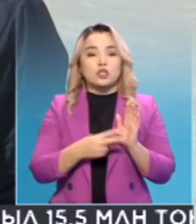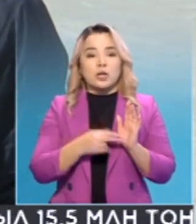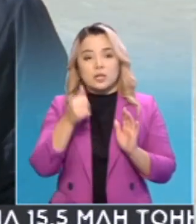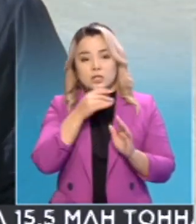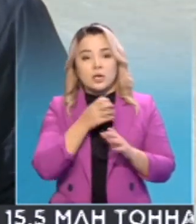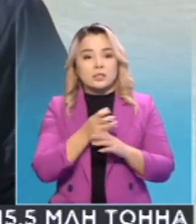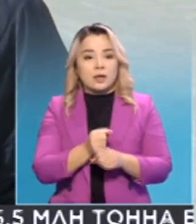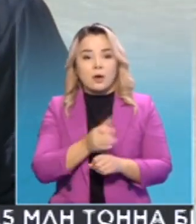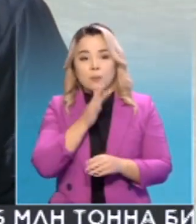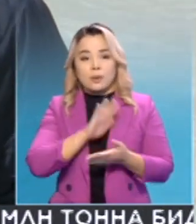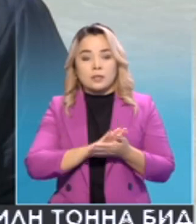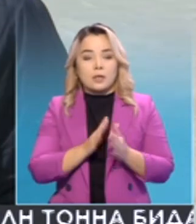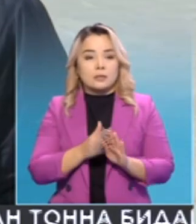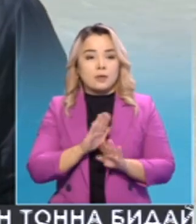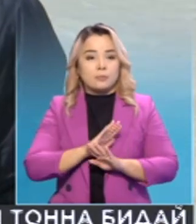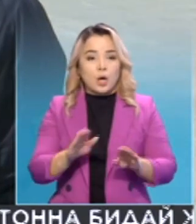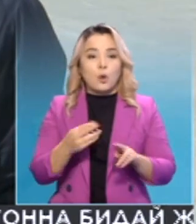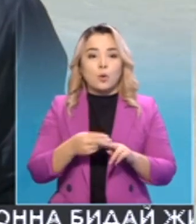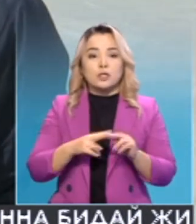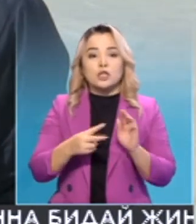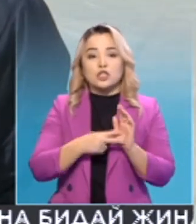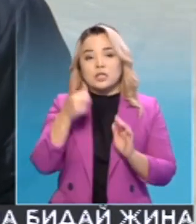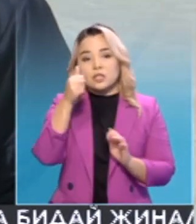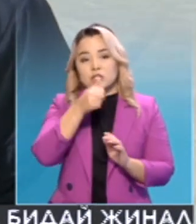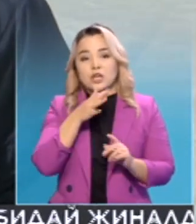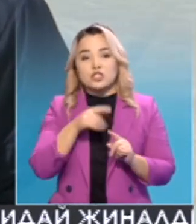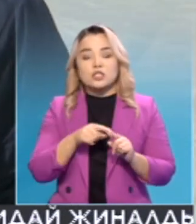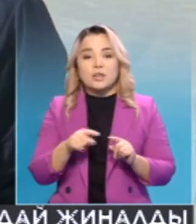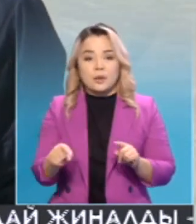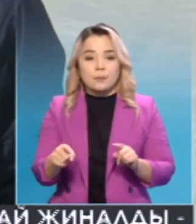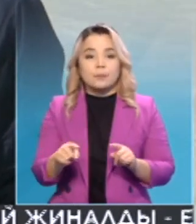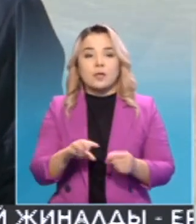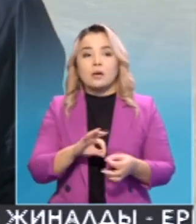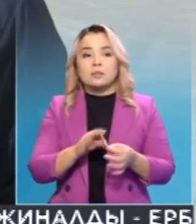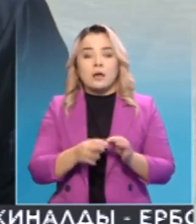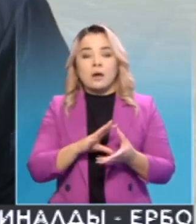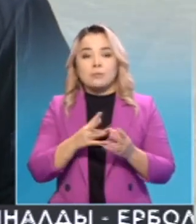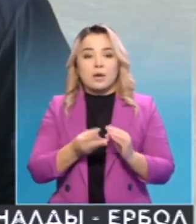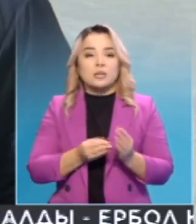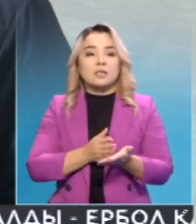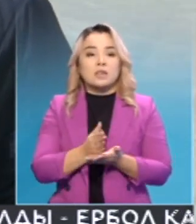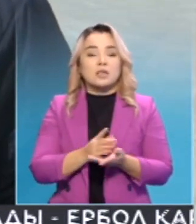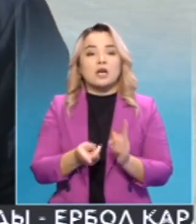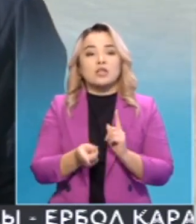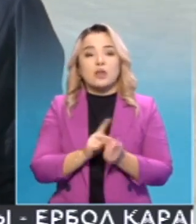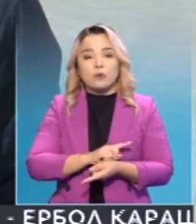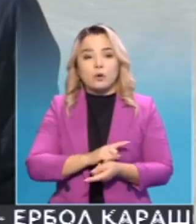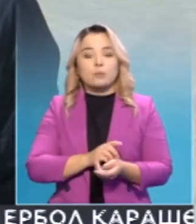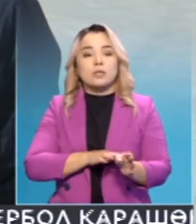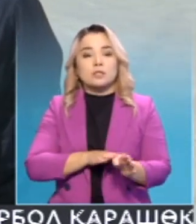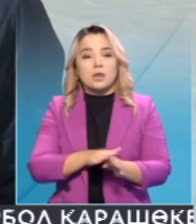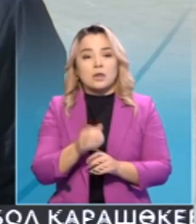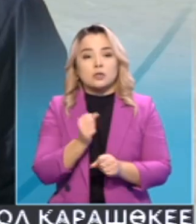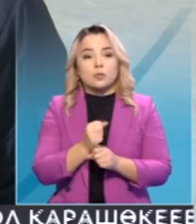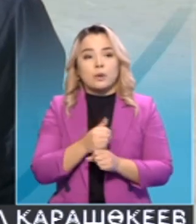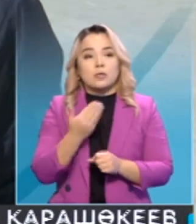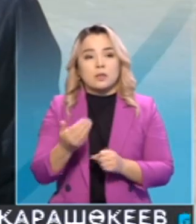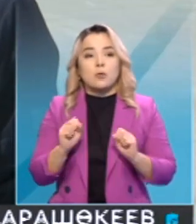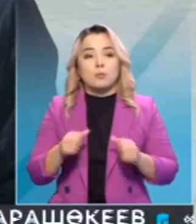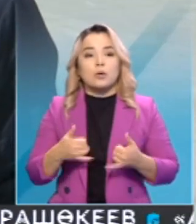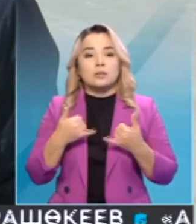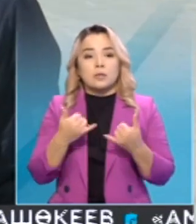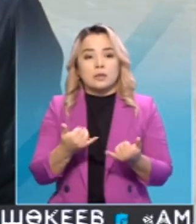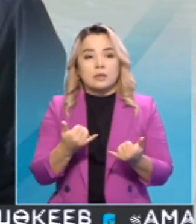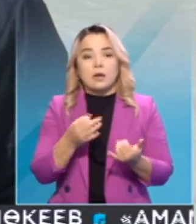мерзімді емес, ұзақ мерзімді емес, сол 7 жылдың ішінде небір саяси реформаларды жүзеге асыруға мүмкіндік туады